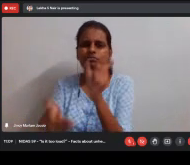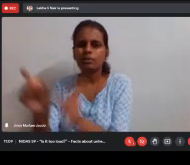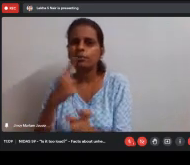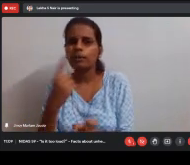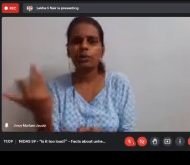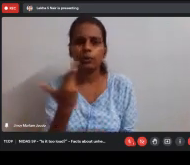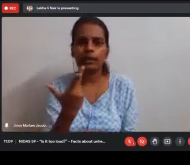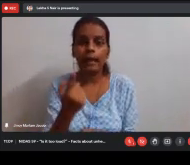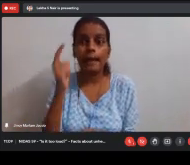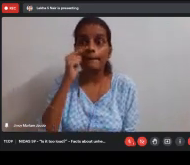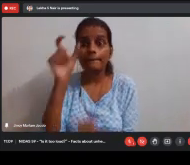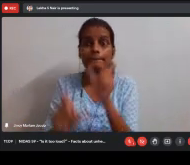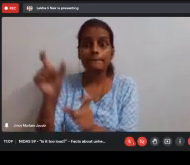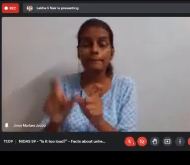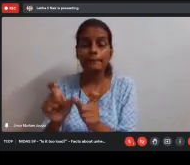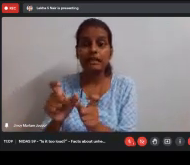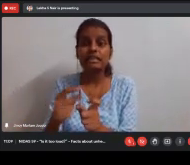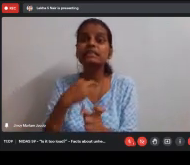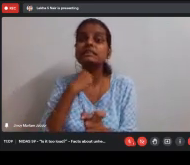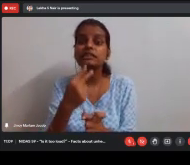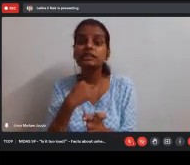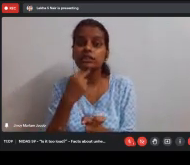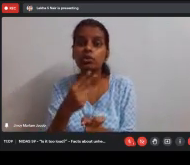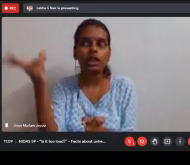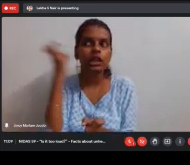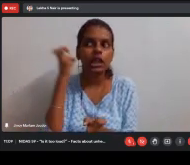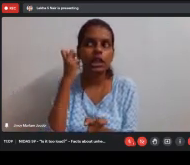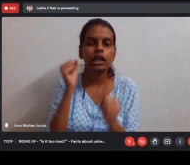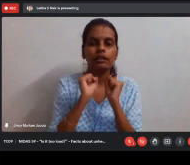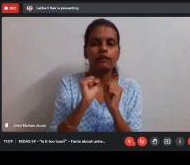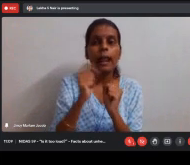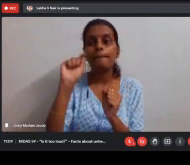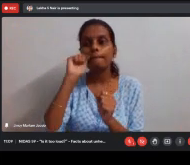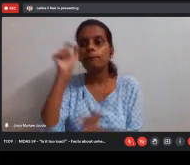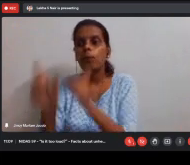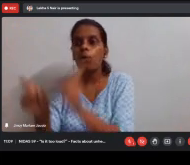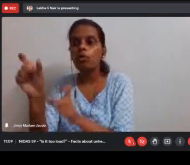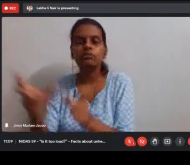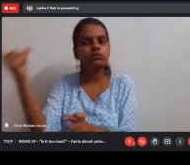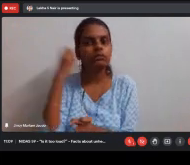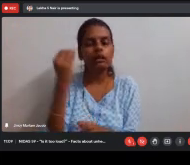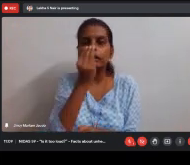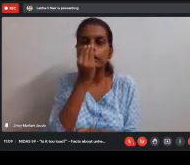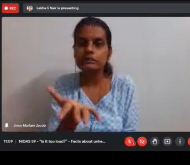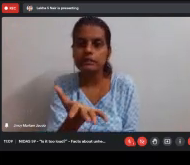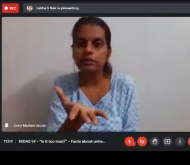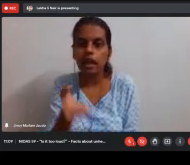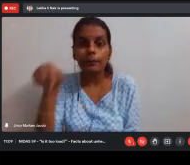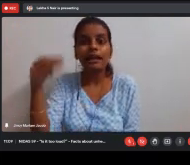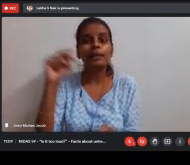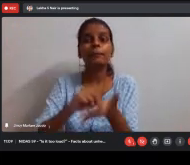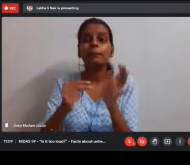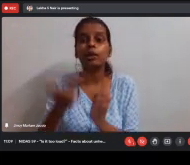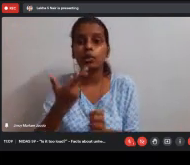പോലും അതിന് കേൾവിക്കുറവെന്നാണ് പറയുന്നത്. അല്ലെങ്കിൽ ഒരു വ്യക്തിക്ക് വ്യത്യസ്ത ശബ്ദങ്ങൾ കൃത്യമായി കേൾക്കാൻ കഴിയാത്ത അവസ്ഥ, ചില ശബ്ദങ്ങൾ കേൾക്കാൻ കഴിയുന്നു, ചില വ്യക്തികൾ